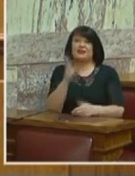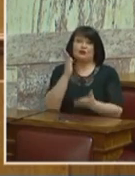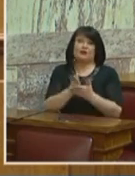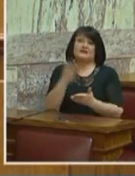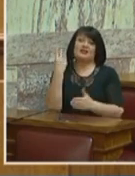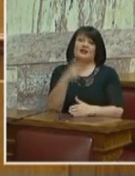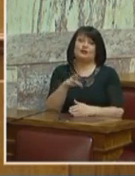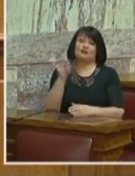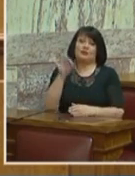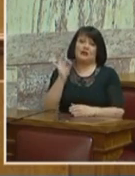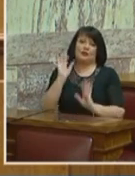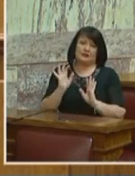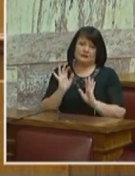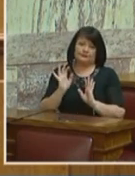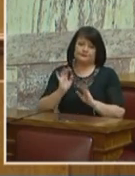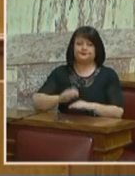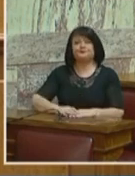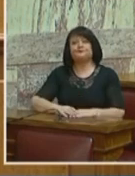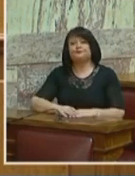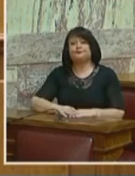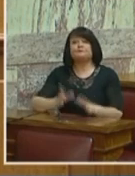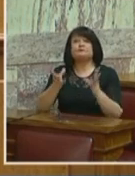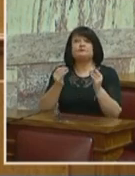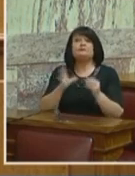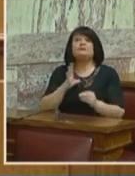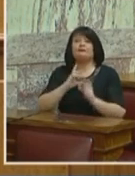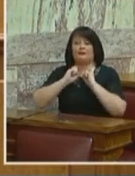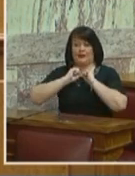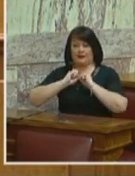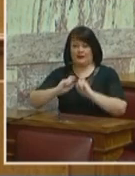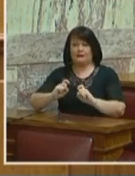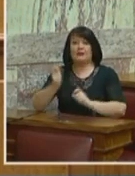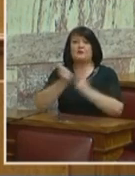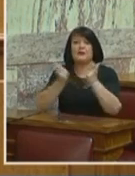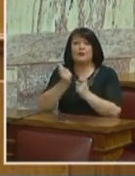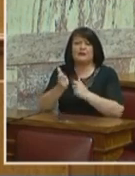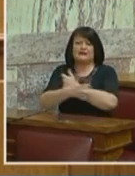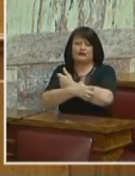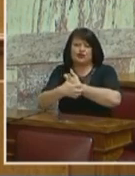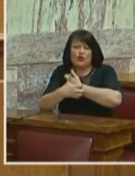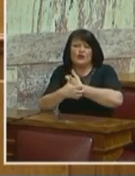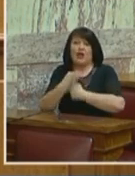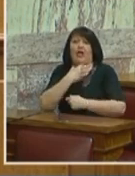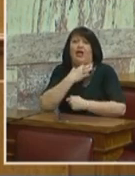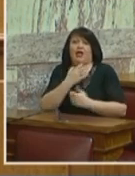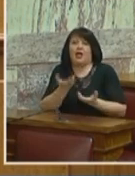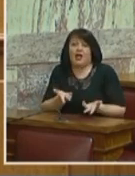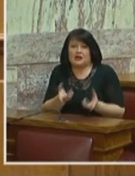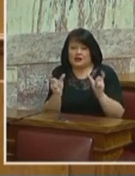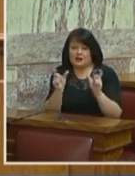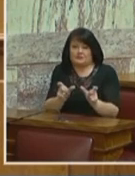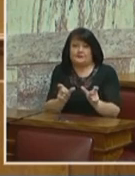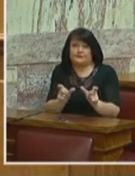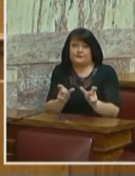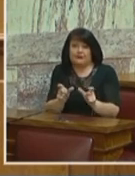Η εξάρτηση πολλών συμπολιτών μας από επιδόματα φτώχειας για να τους εχμαλωτήσετε κομματικά